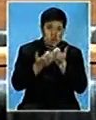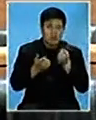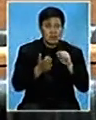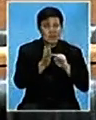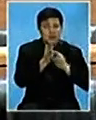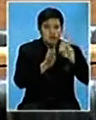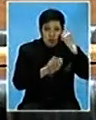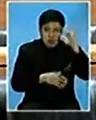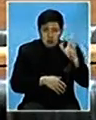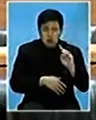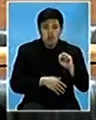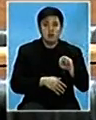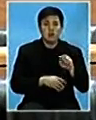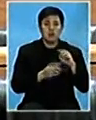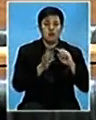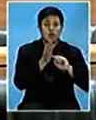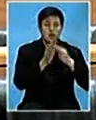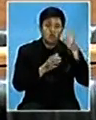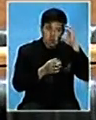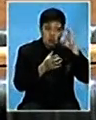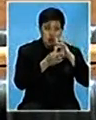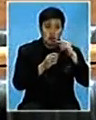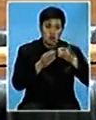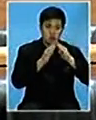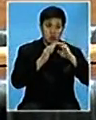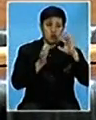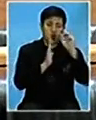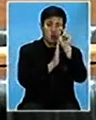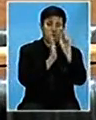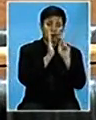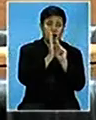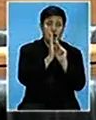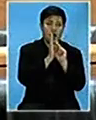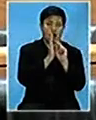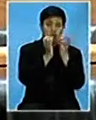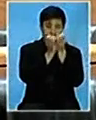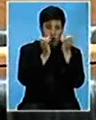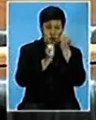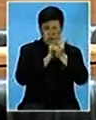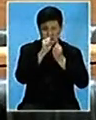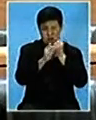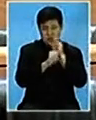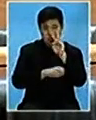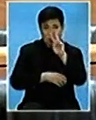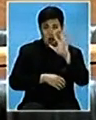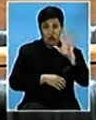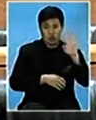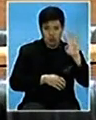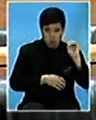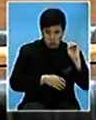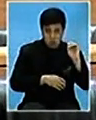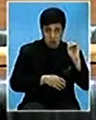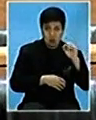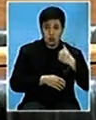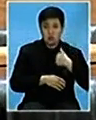รัฐธรรมนูญมีต้นทานหรือต้นกำเนิดจากรัฐธรรมนูญฉบับปีพุทธศักราช2540ซึ่งพวกเรา